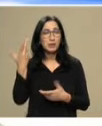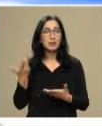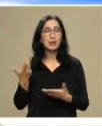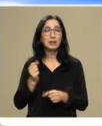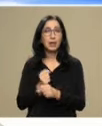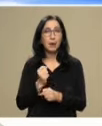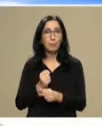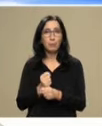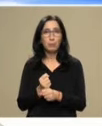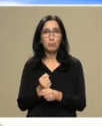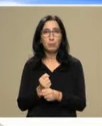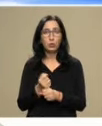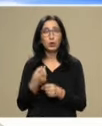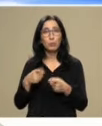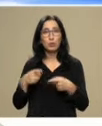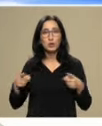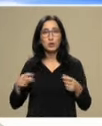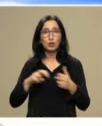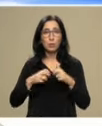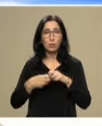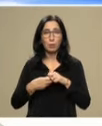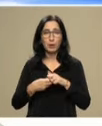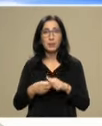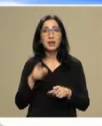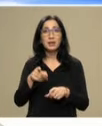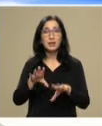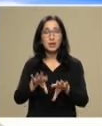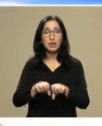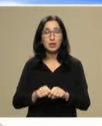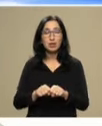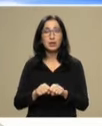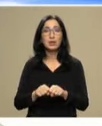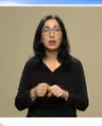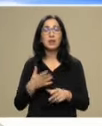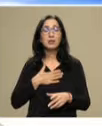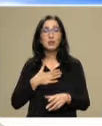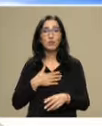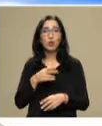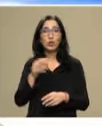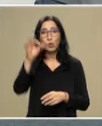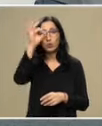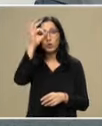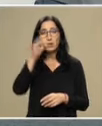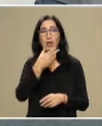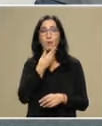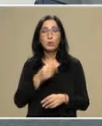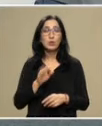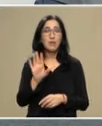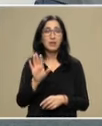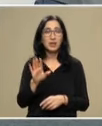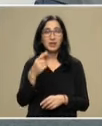креативно, да работят по различни проблеми. Те се ангажират емоционално със своите ученици, познават